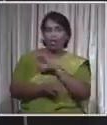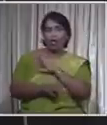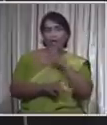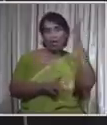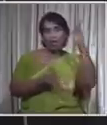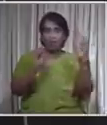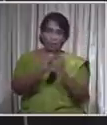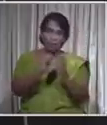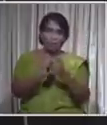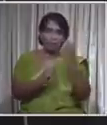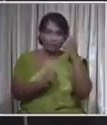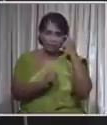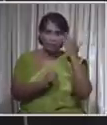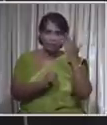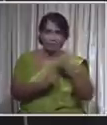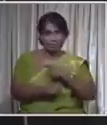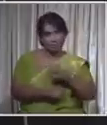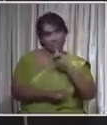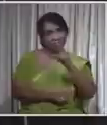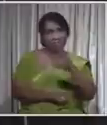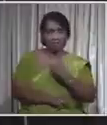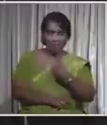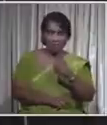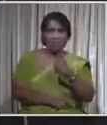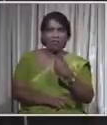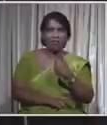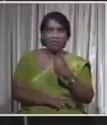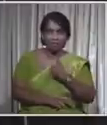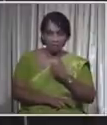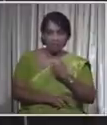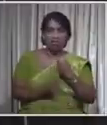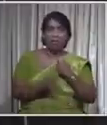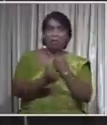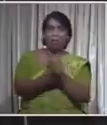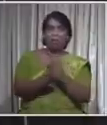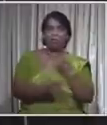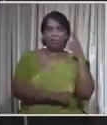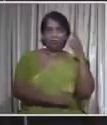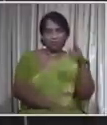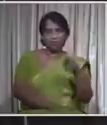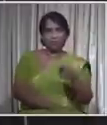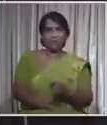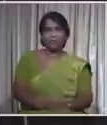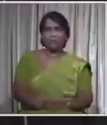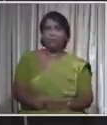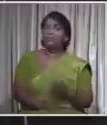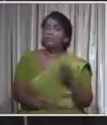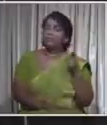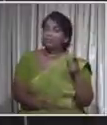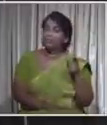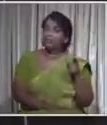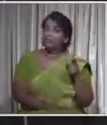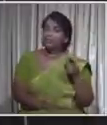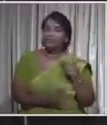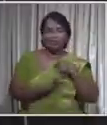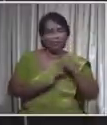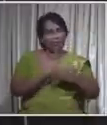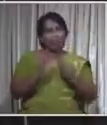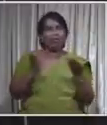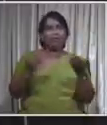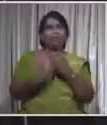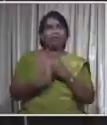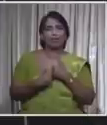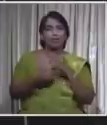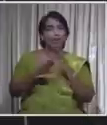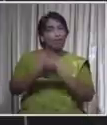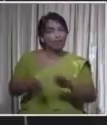මමුල. මම ඕනනම් කියන්නම් ඒකත්. මොකද මම තමයි ඉස්සෙල්ලා පොලිසියට ගියේ. හරි ඒකෙන් පියා ශ්‍රී ලංකාව අපි මේ